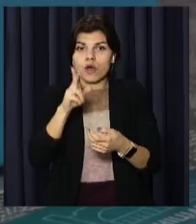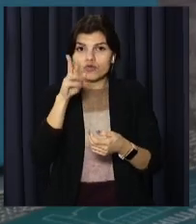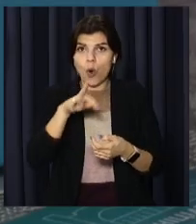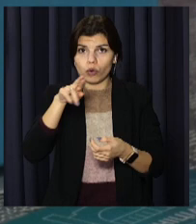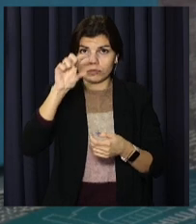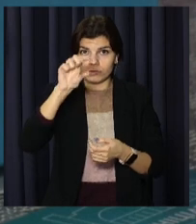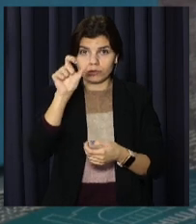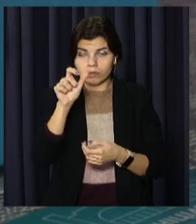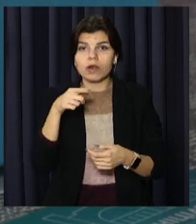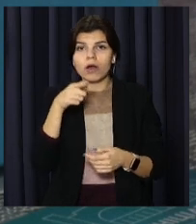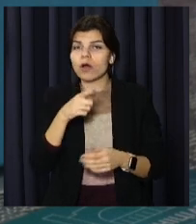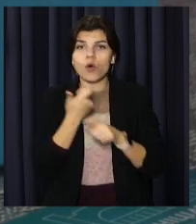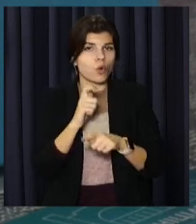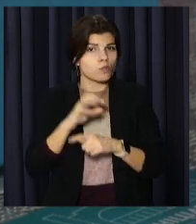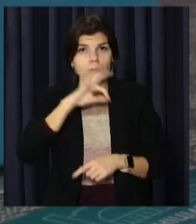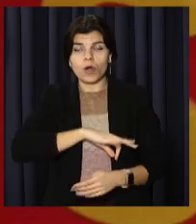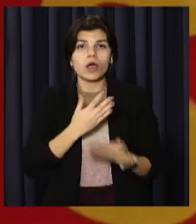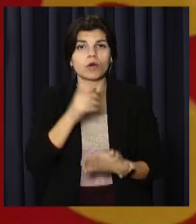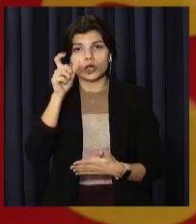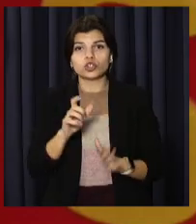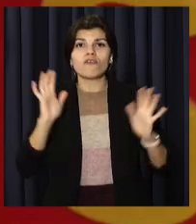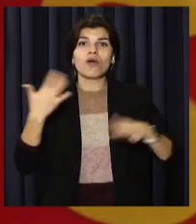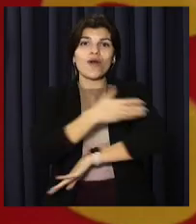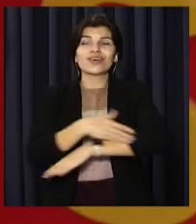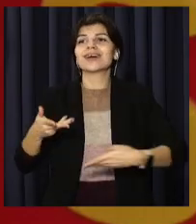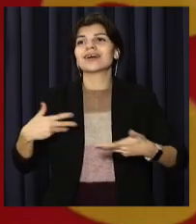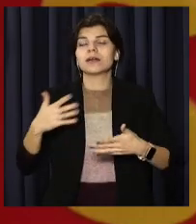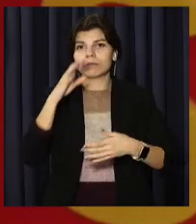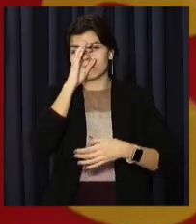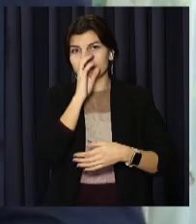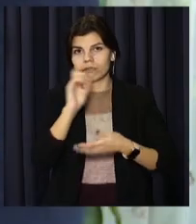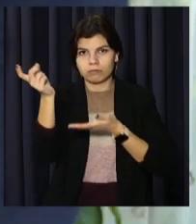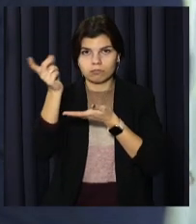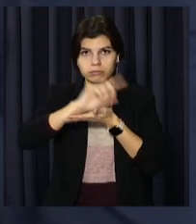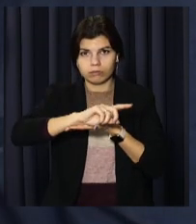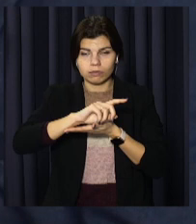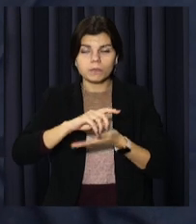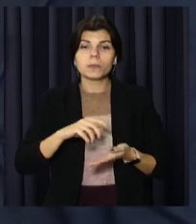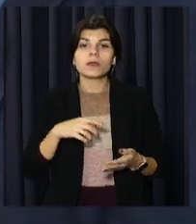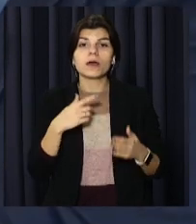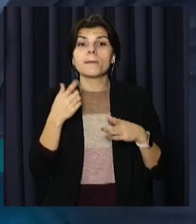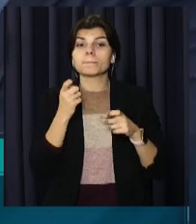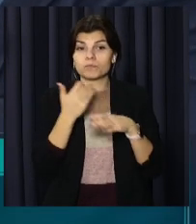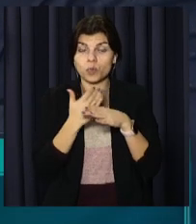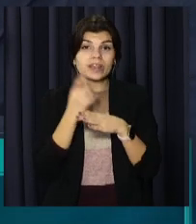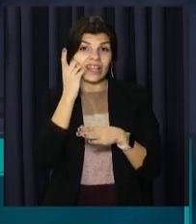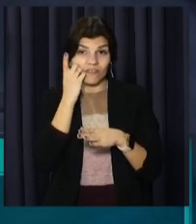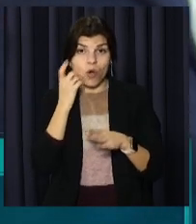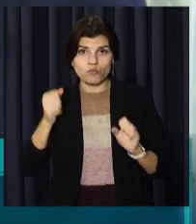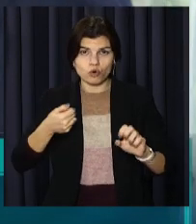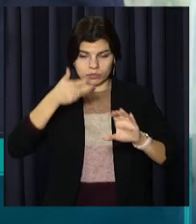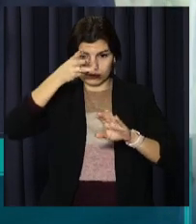QR-кодом. Ці пристрої стануть у пригоді, якщо людині посеред вулиці зненацька стало зле. За допомогою телефону можна